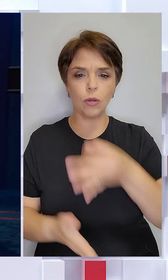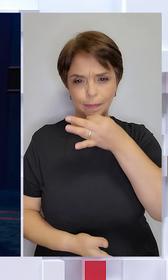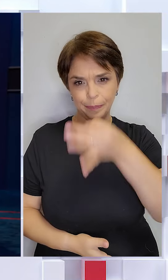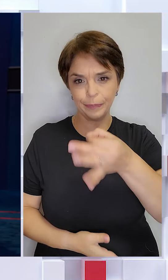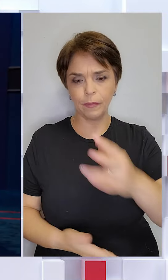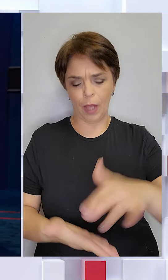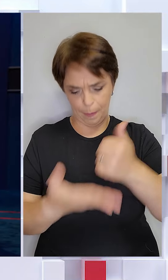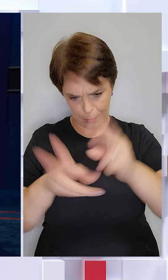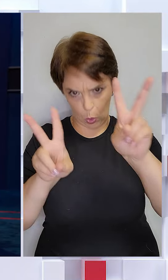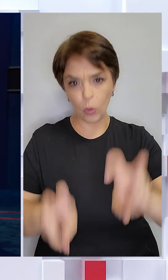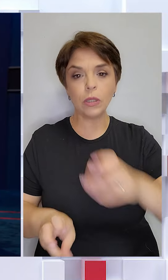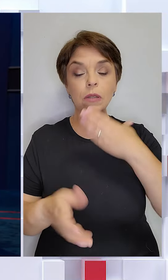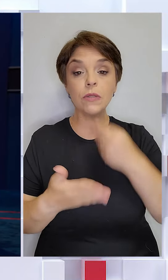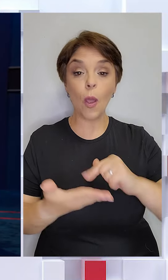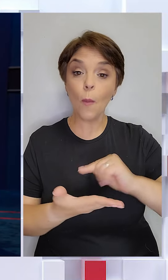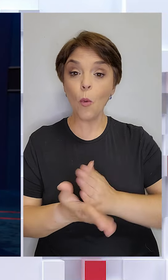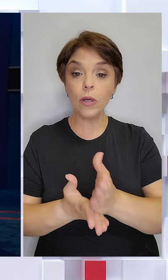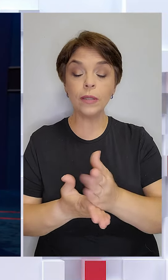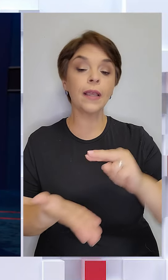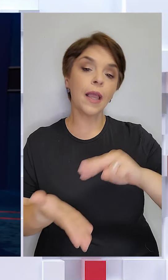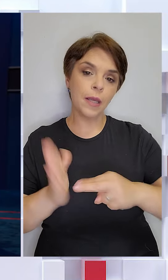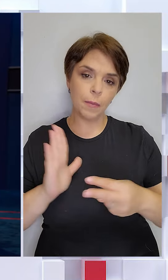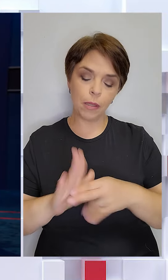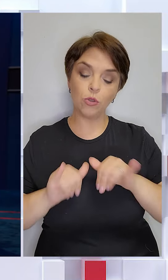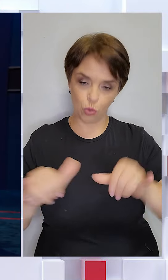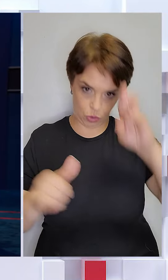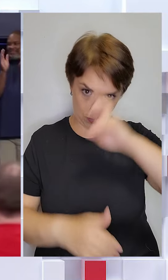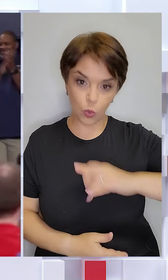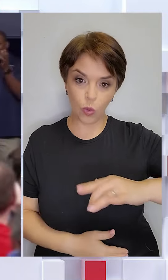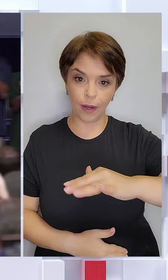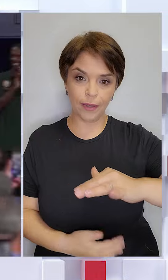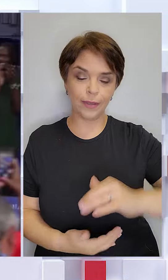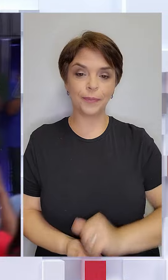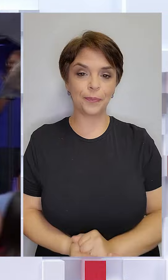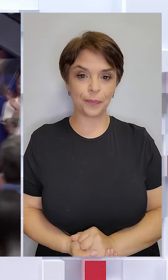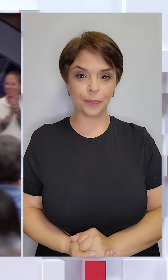окреслити пріоритети своєї політики і планів із розвитку країни.